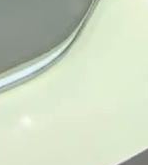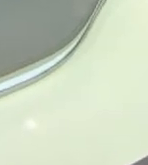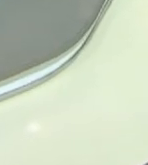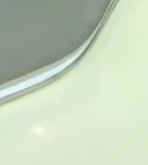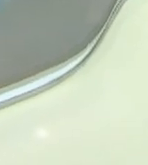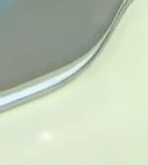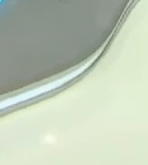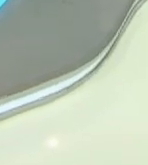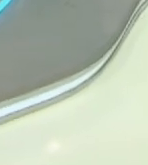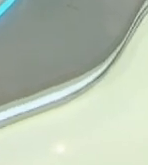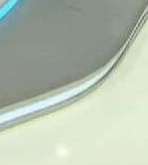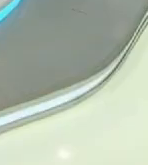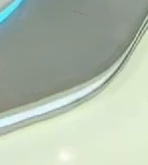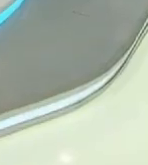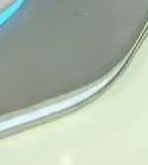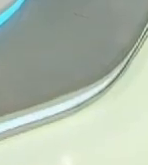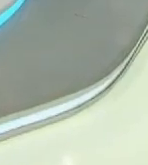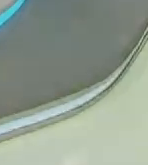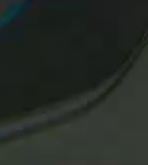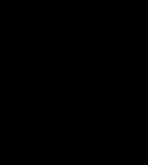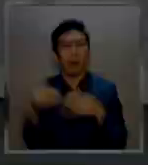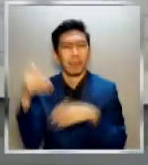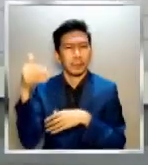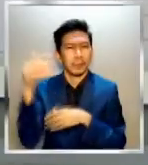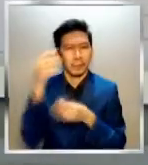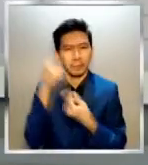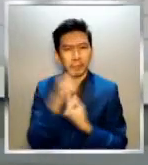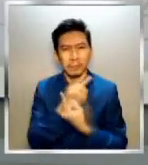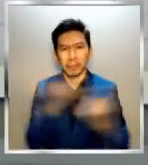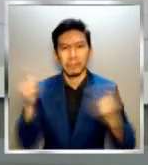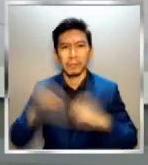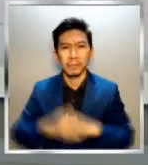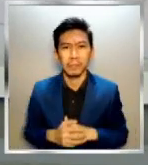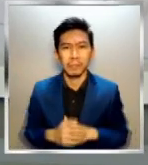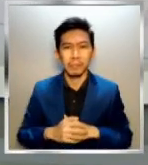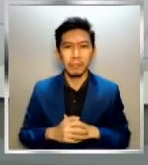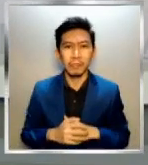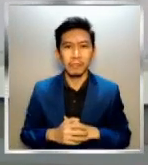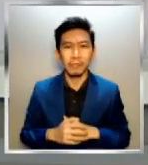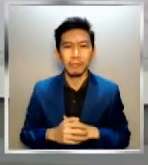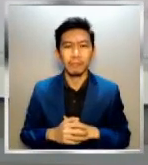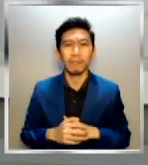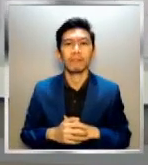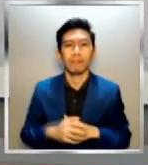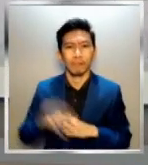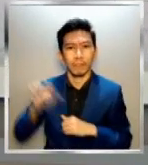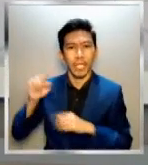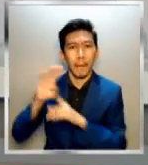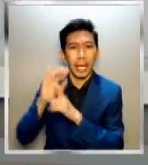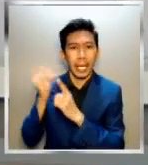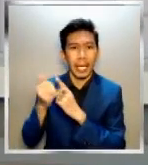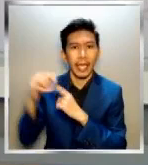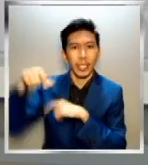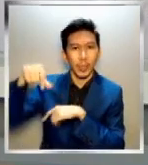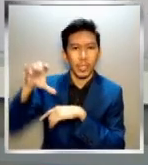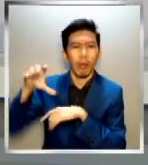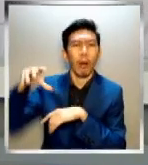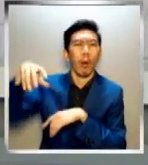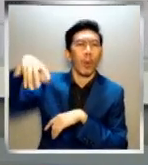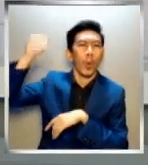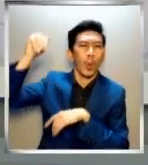Magandang gabi po, Luzon, Visayas at Mindanao. Nag-brown out sa isang barangay sa Quezon City